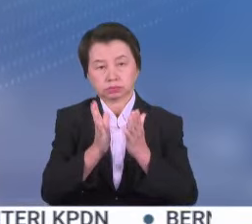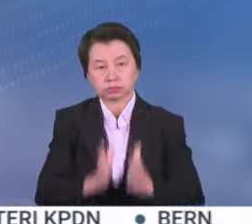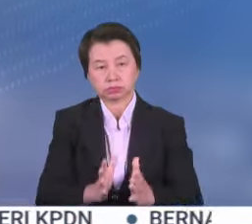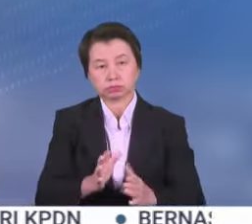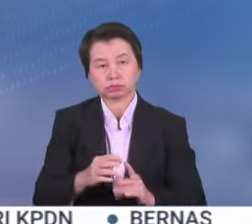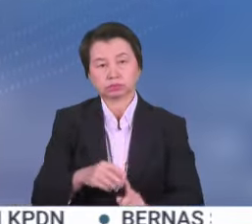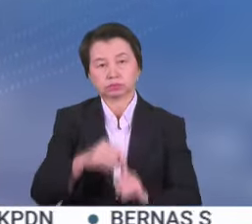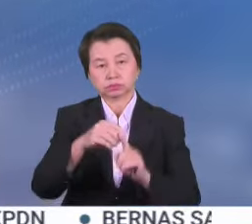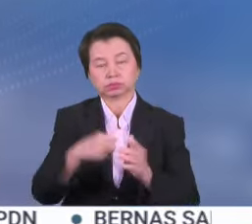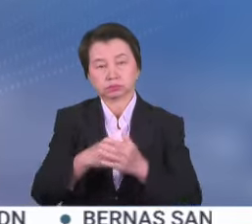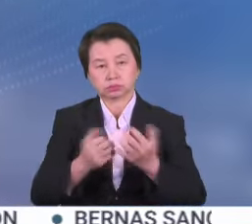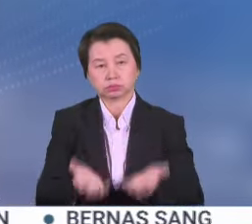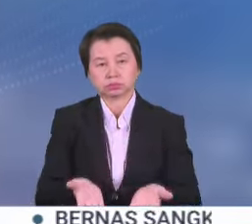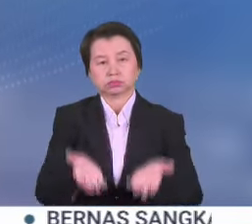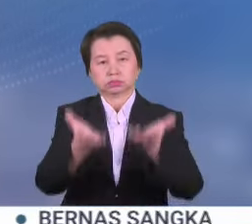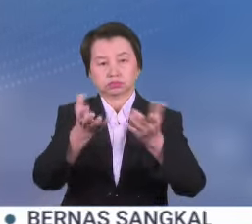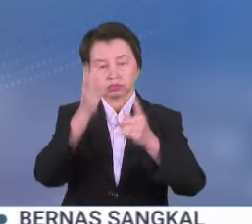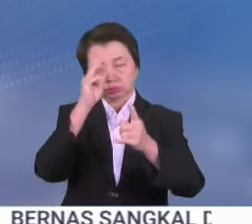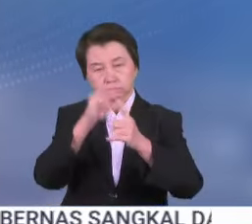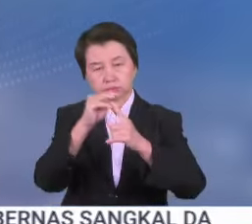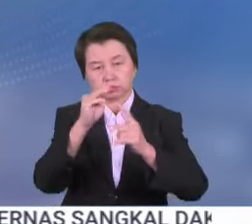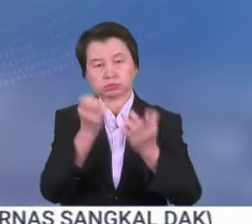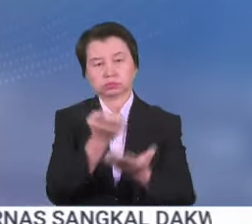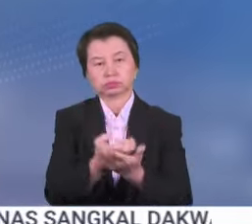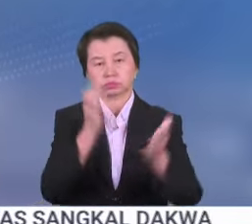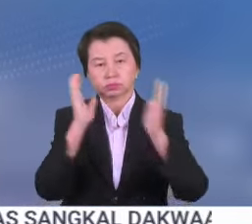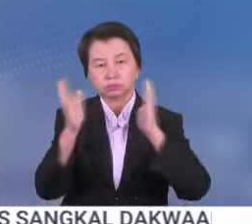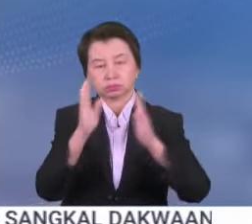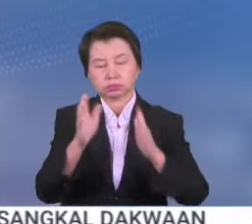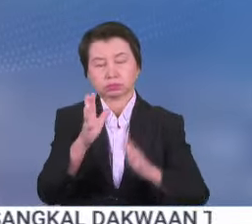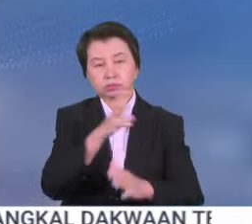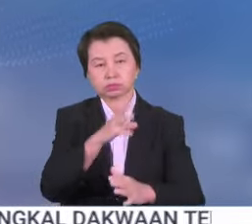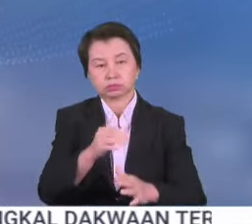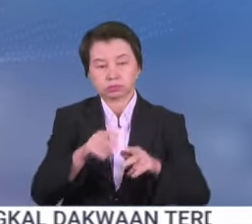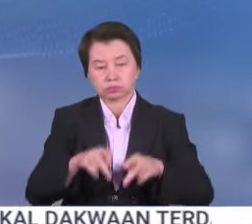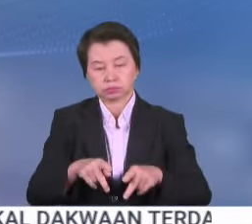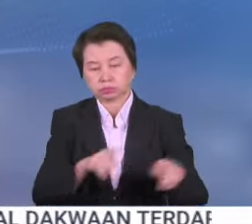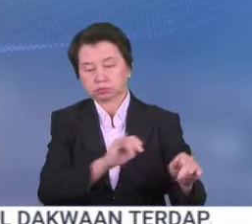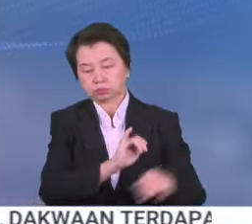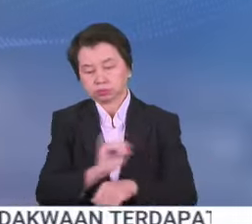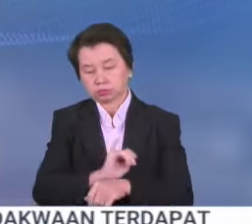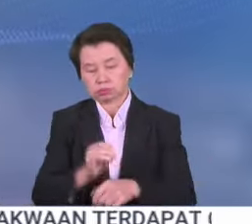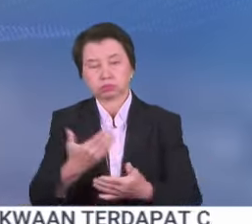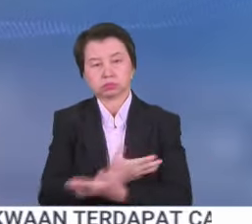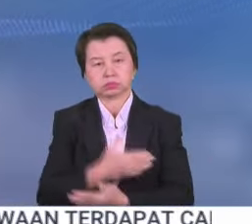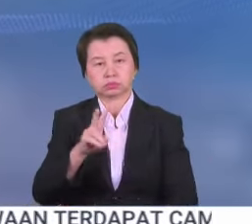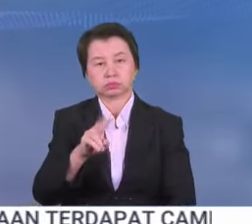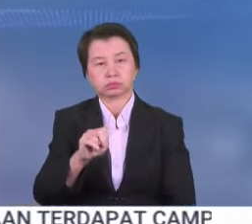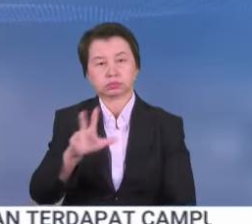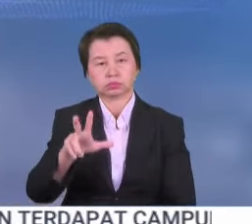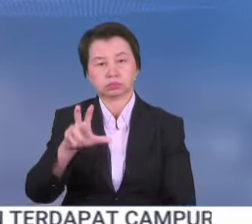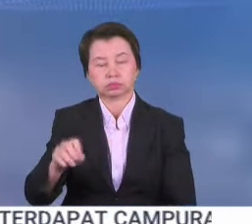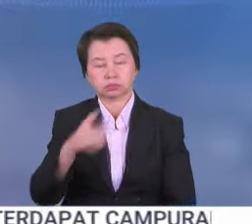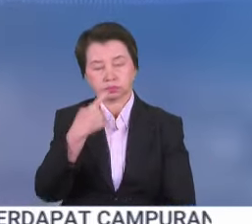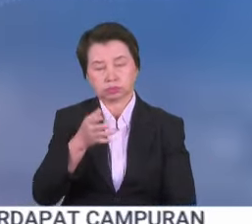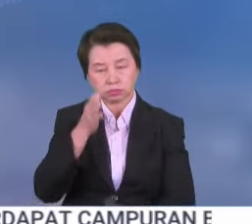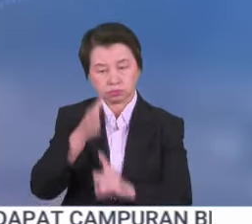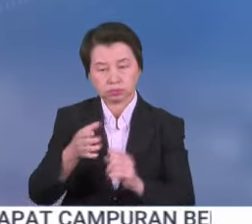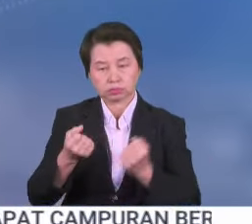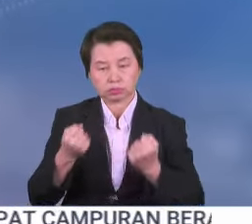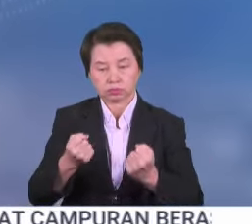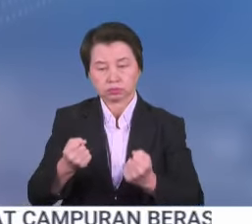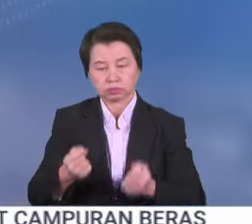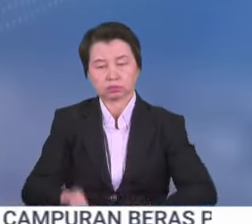Ini terutama dalam mendukung matlamat ekonomi madani serta pelan induk perindustrian baharu 2030 ke arah memperkukuh